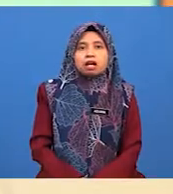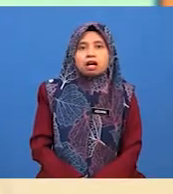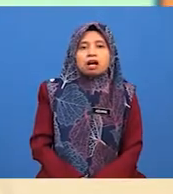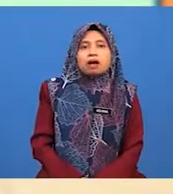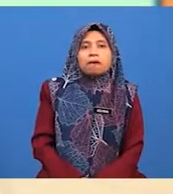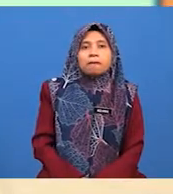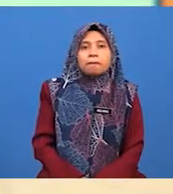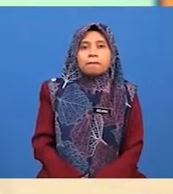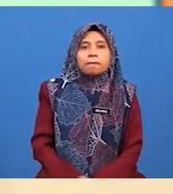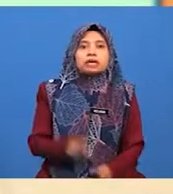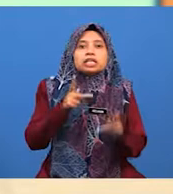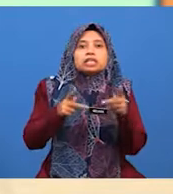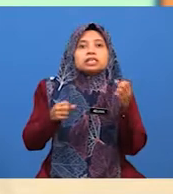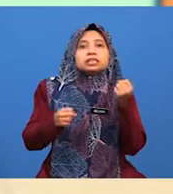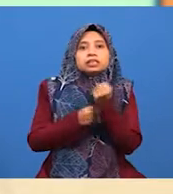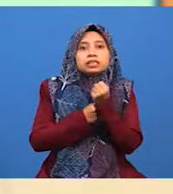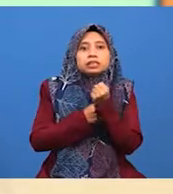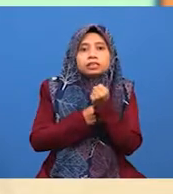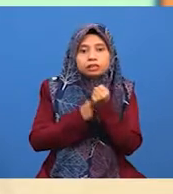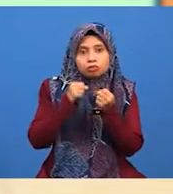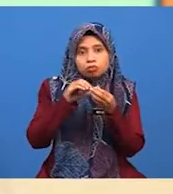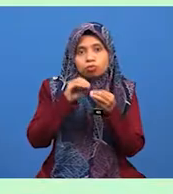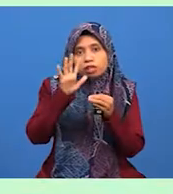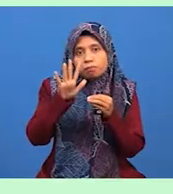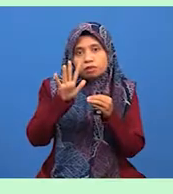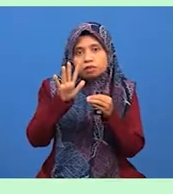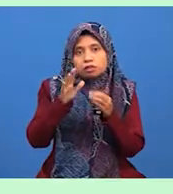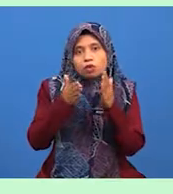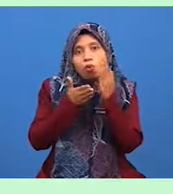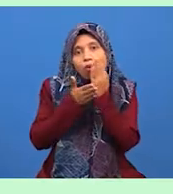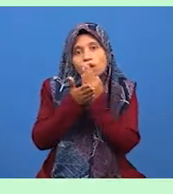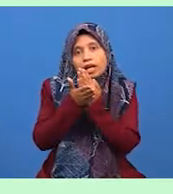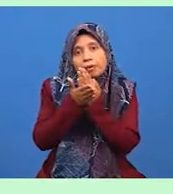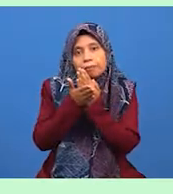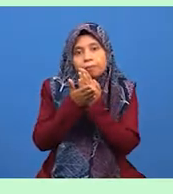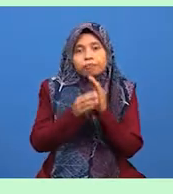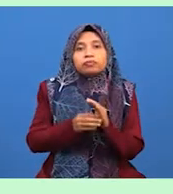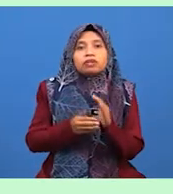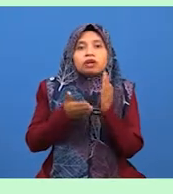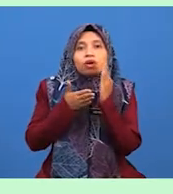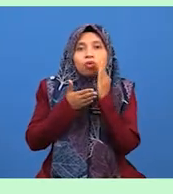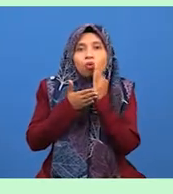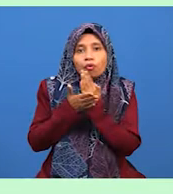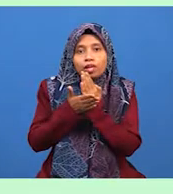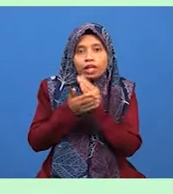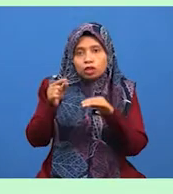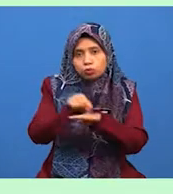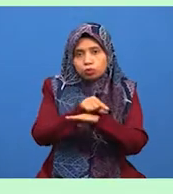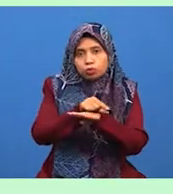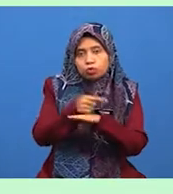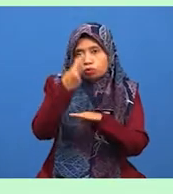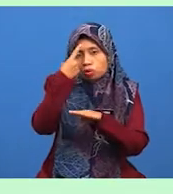Manakala kata sendinama yang kelima ialah oleh. Kata sendinama